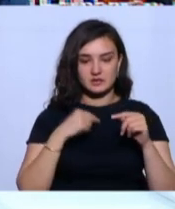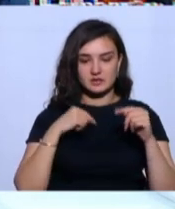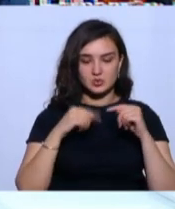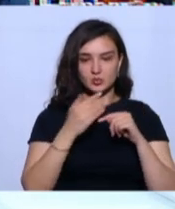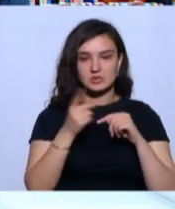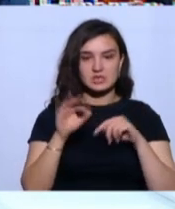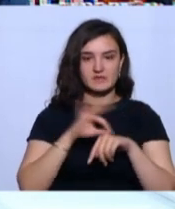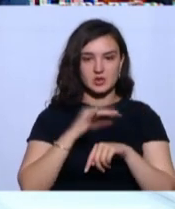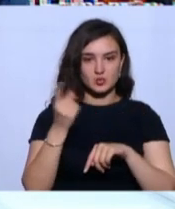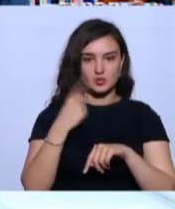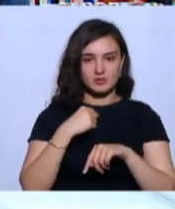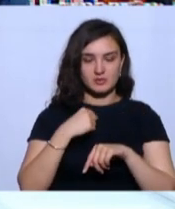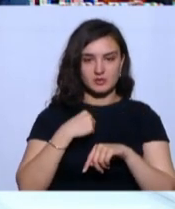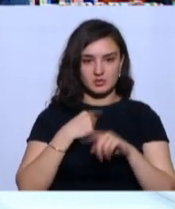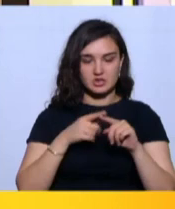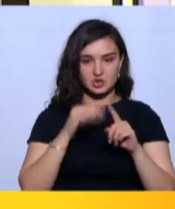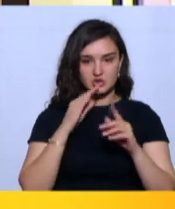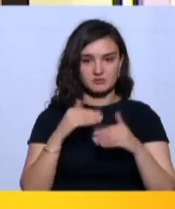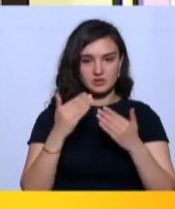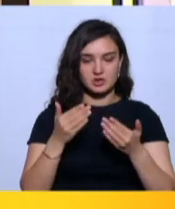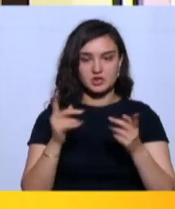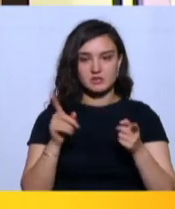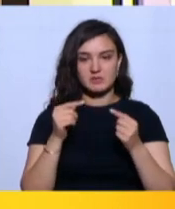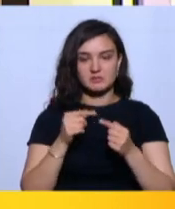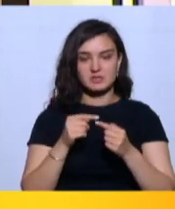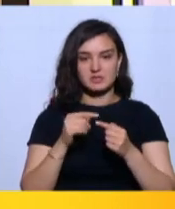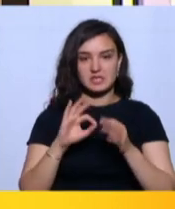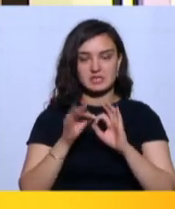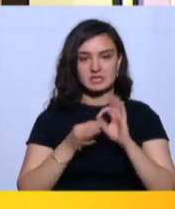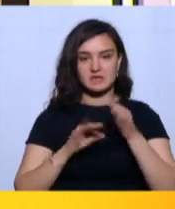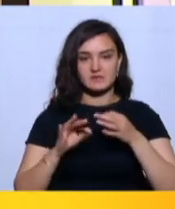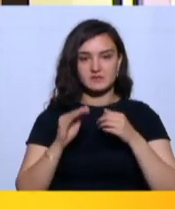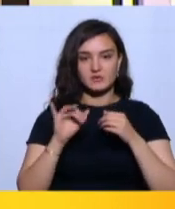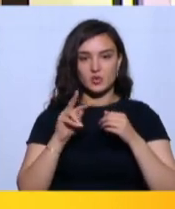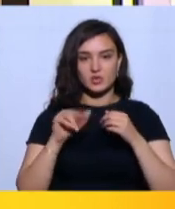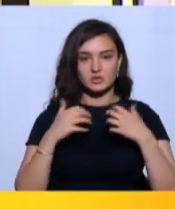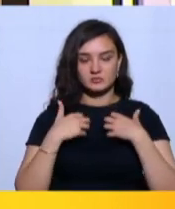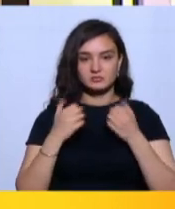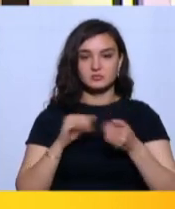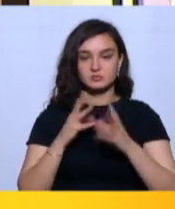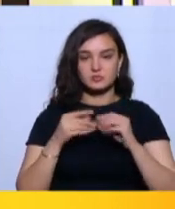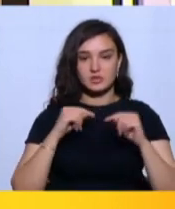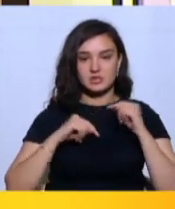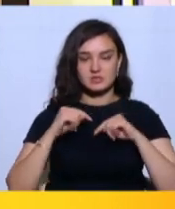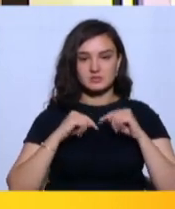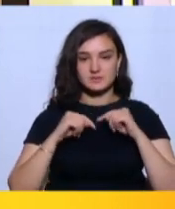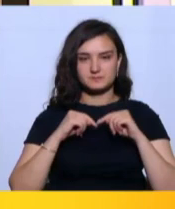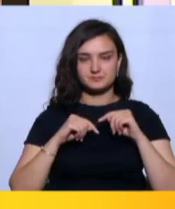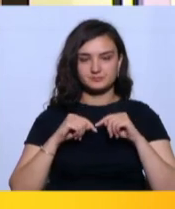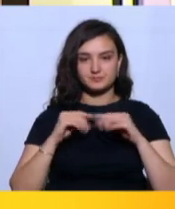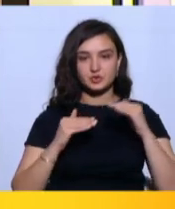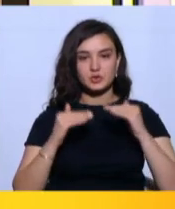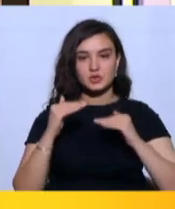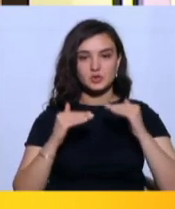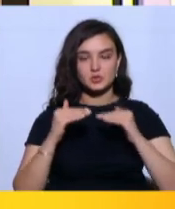თუ ისინი გვაიძულებენ ვატაროთ და ასე შემდეგ. შესაბამისად, ნაწლავის ფლორის ჯანმრთელობა, ზოგადად ორგანიზმის ფლორის